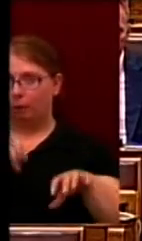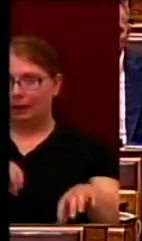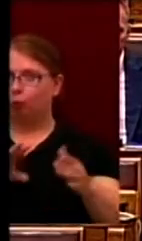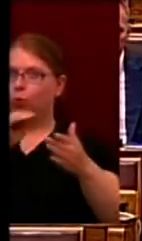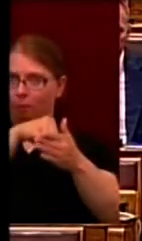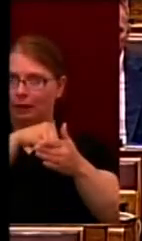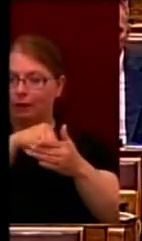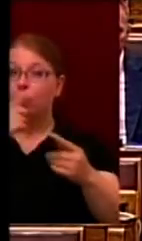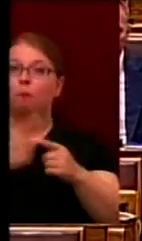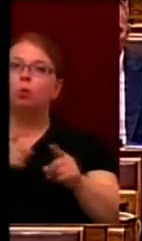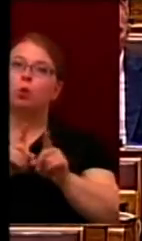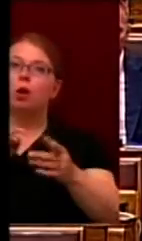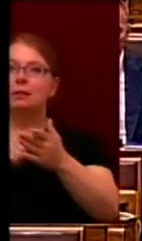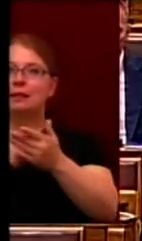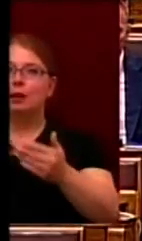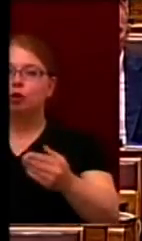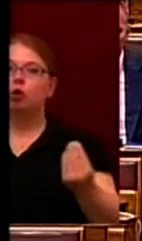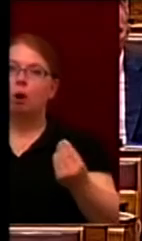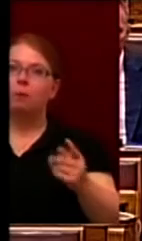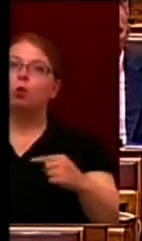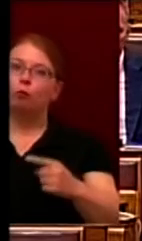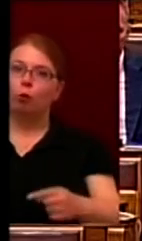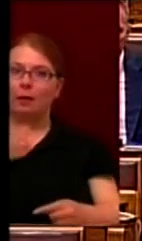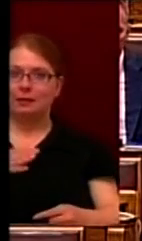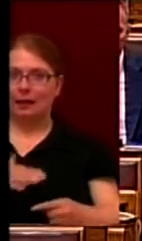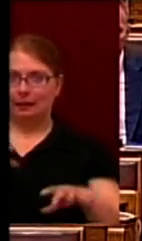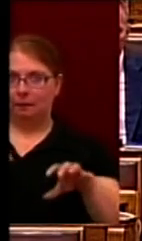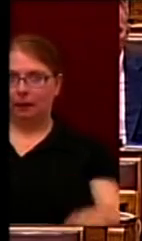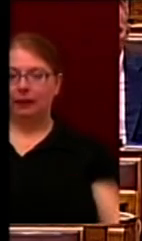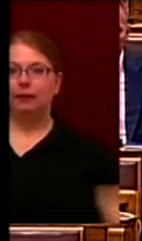nyilván azokat a célkitűzéseket is, amelyeket a jövőben szeretnénk